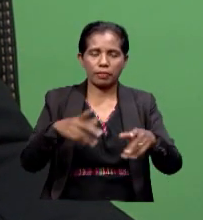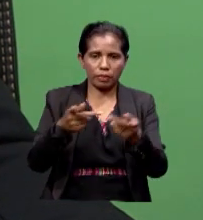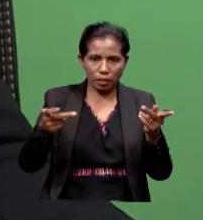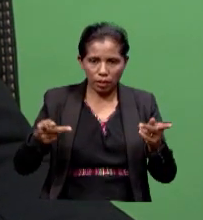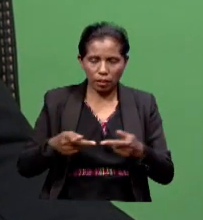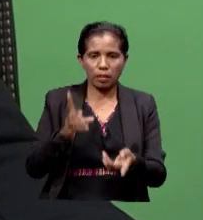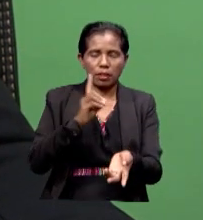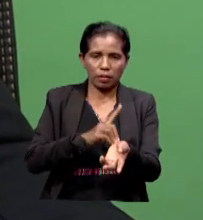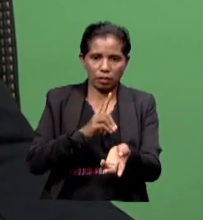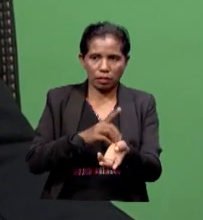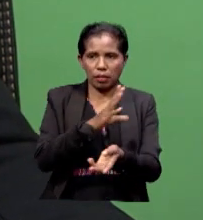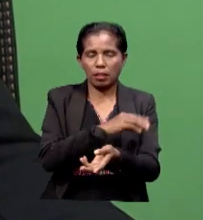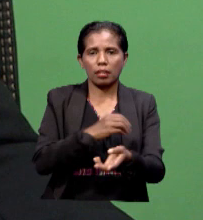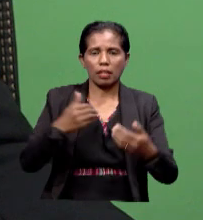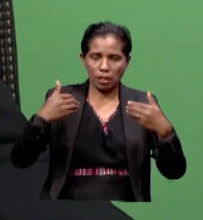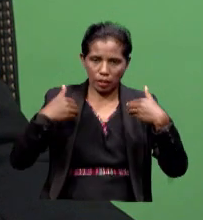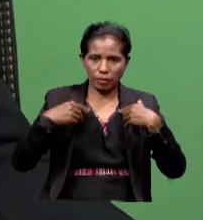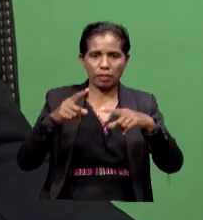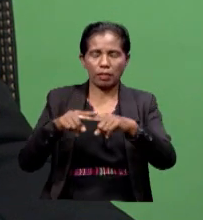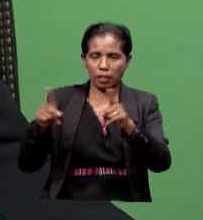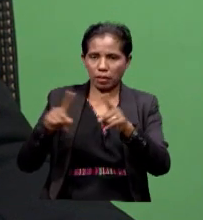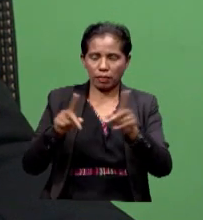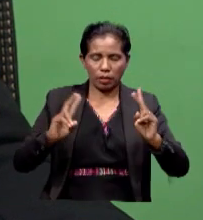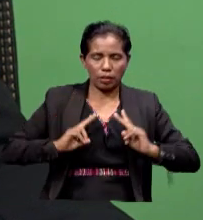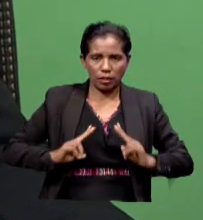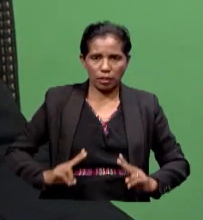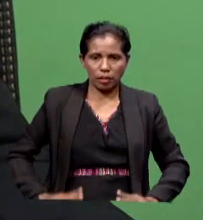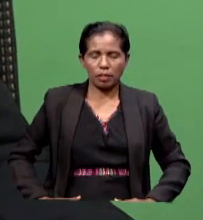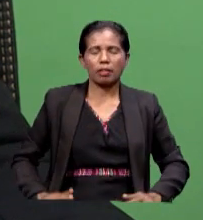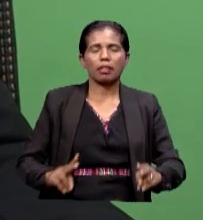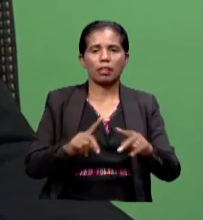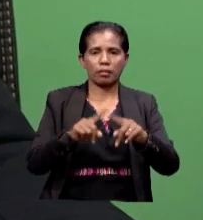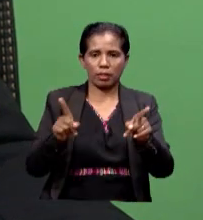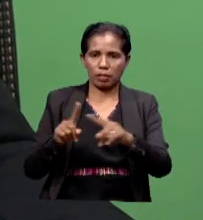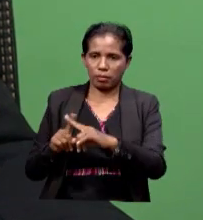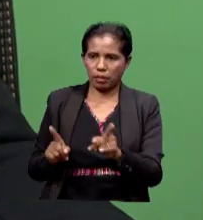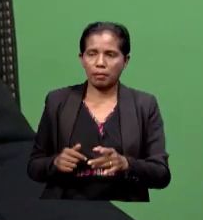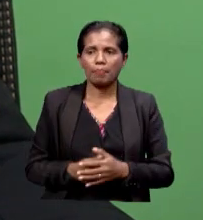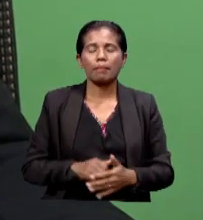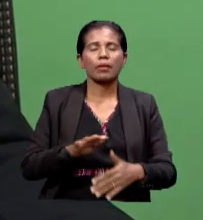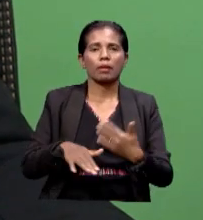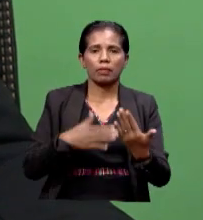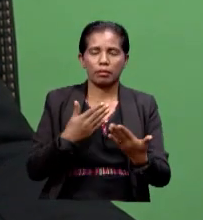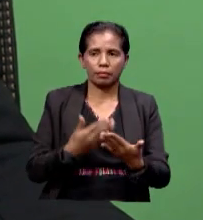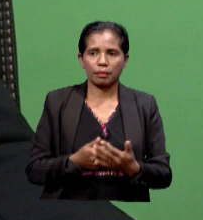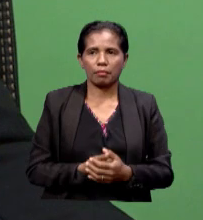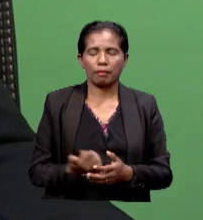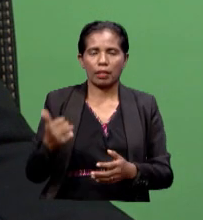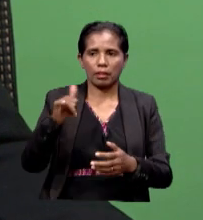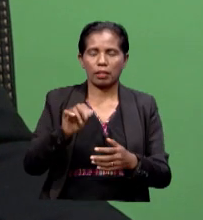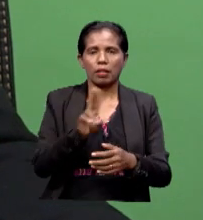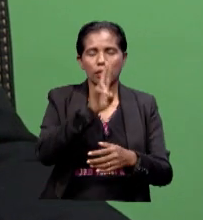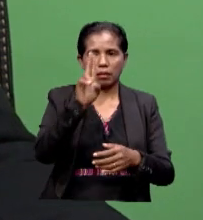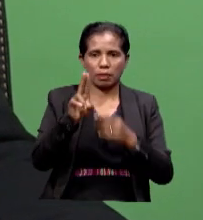ba maternidadinian iya kuasa ki hotu ne ya sirani uniforme so ke balun ne be mak sira uza